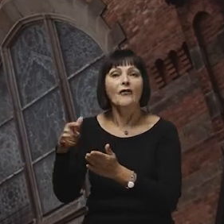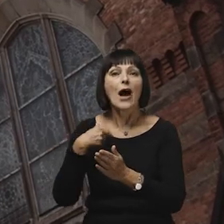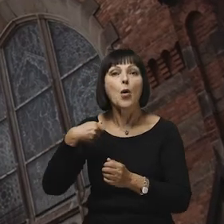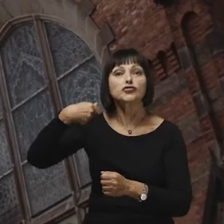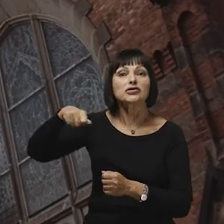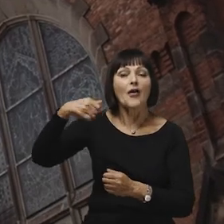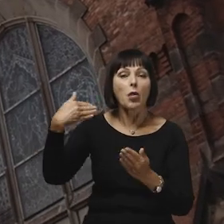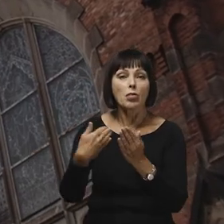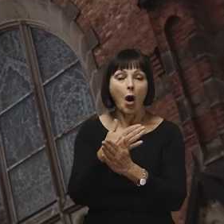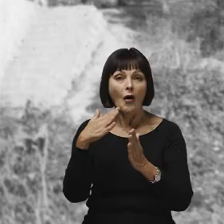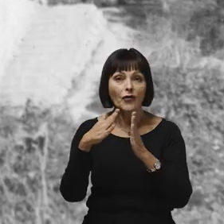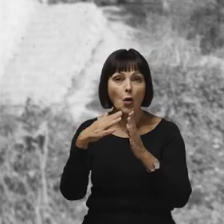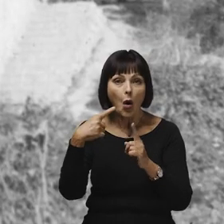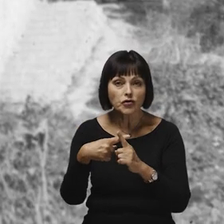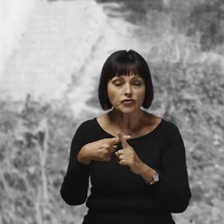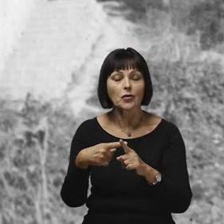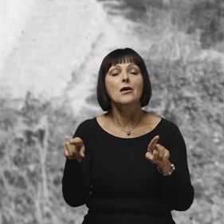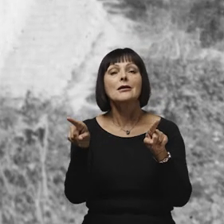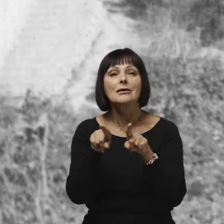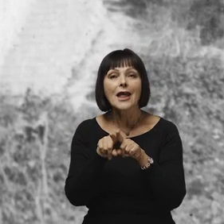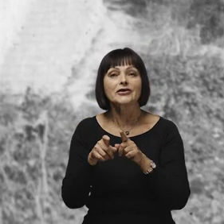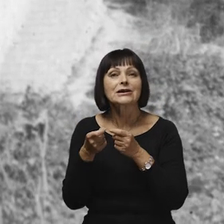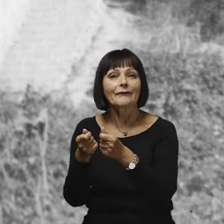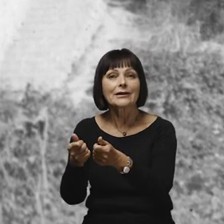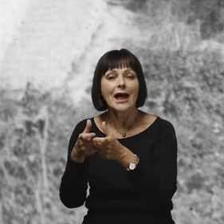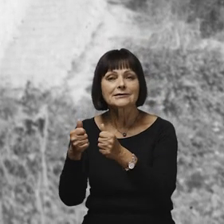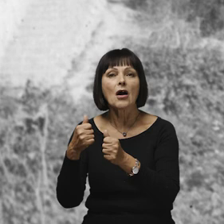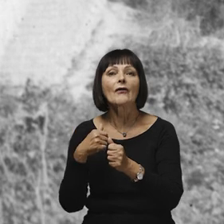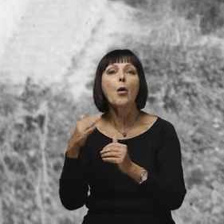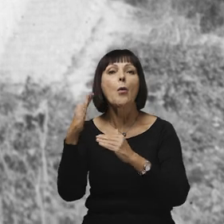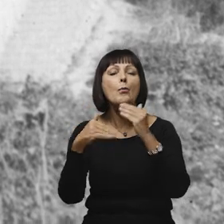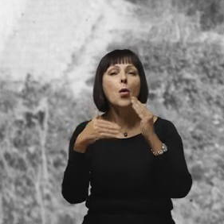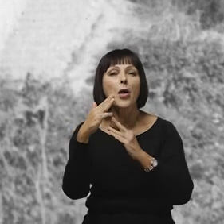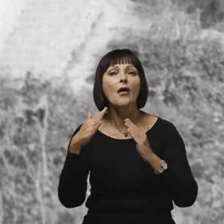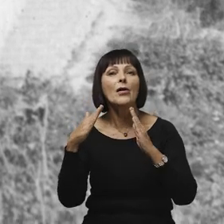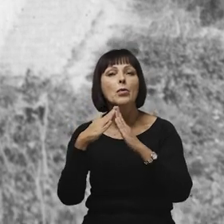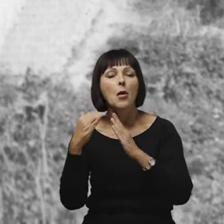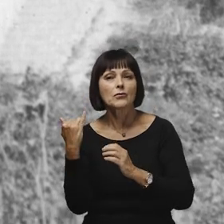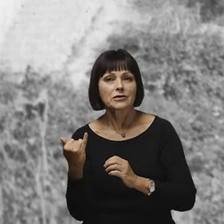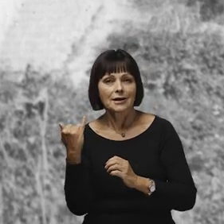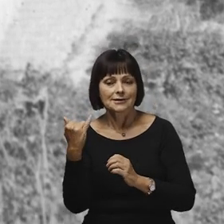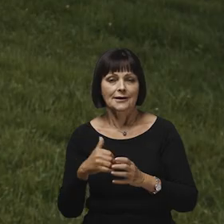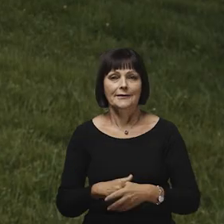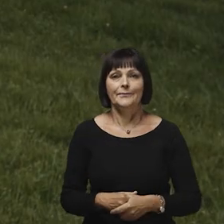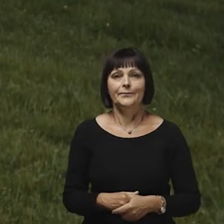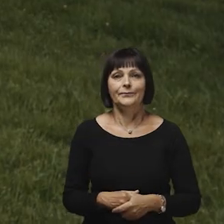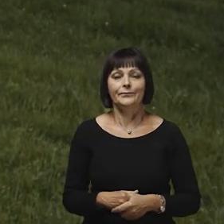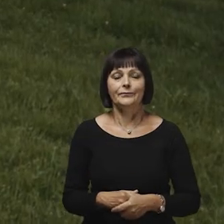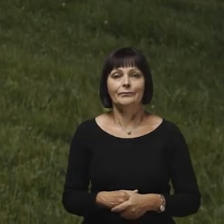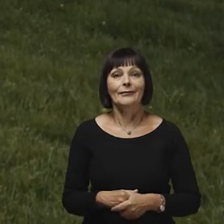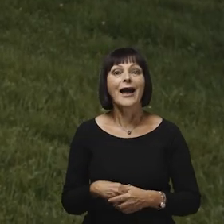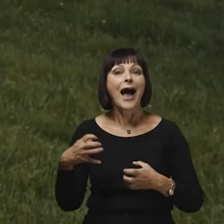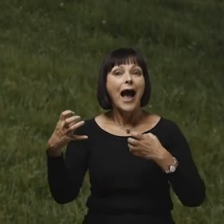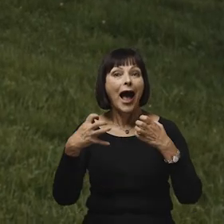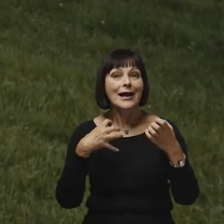do nowego kościoła w Ciężkowicach, a także sfinansował budowę ochronki dla dzieci z Kąśnej. Artysta